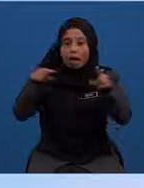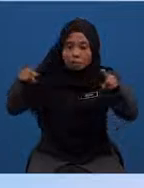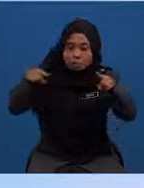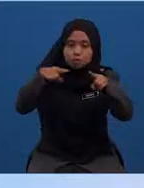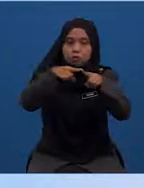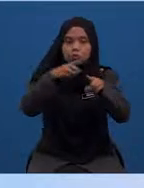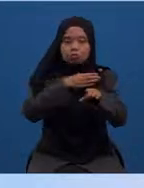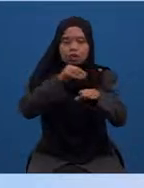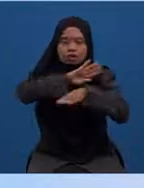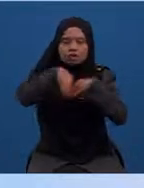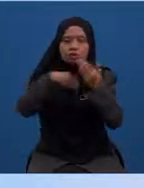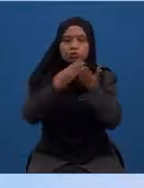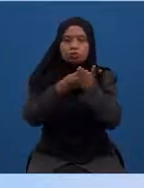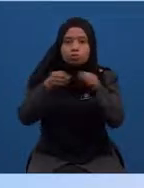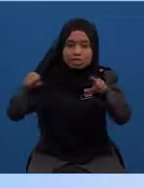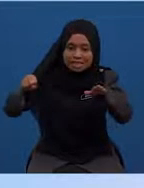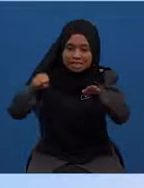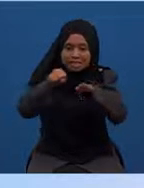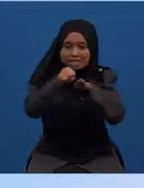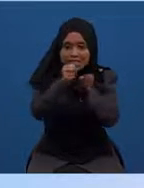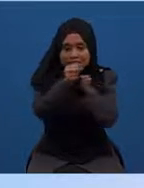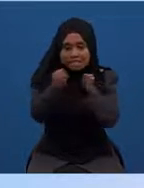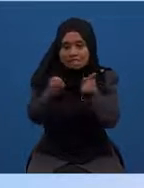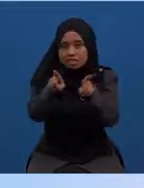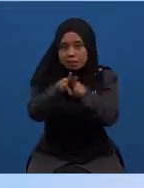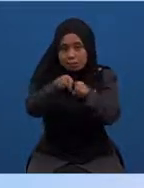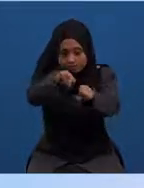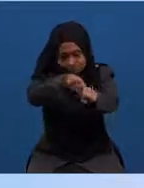dan semua sisinya adalah sama panjang.